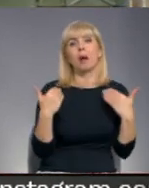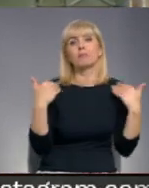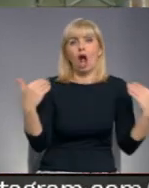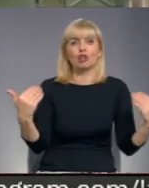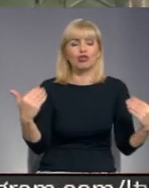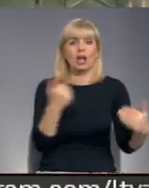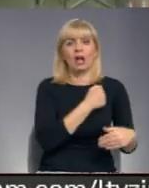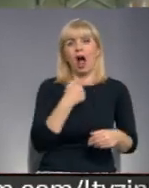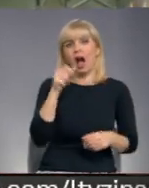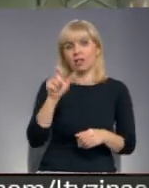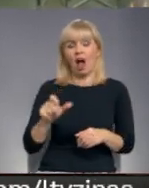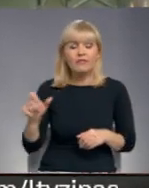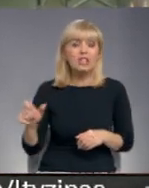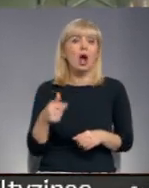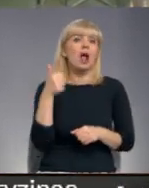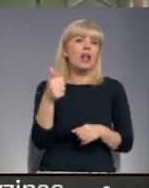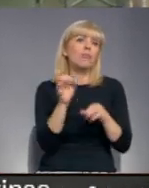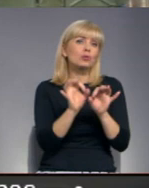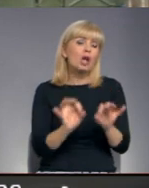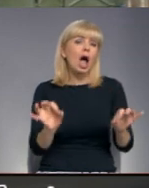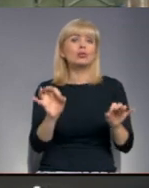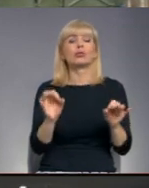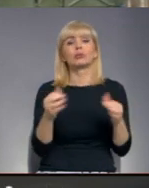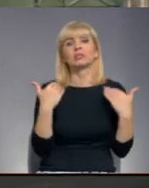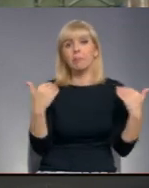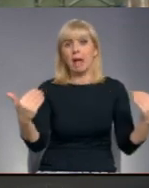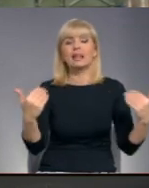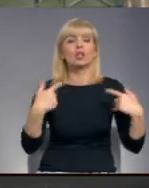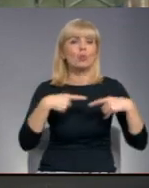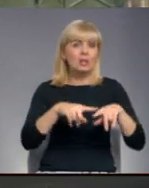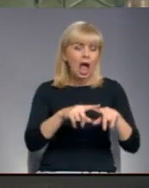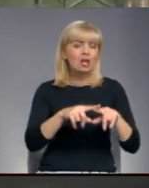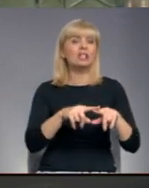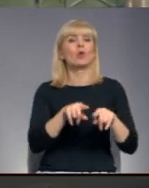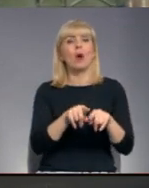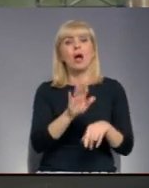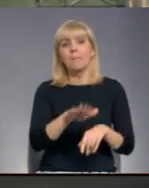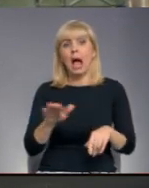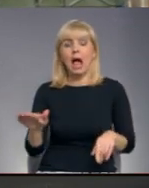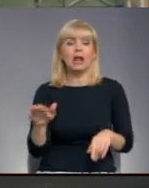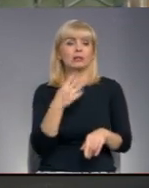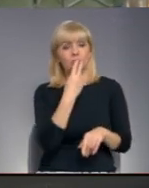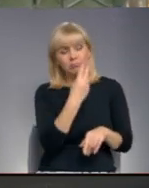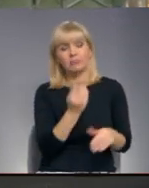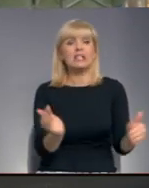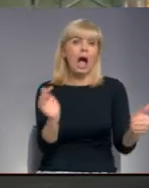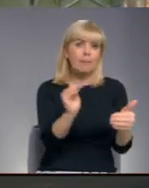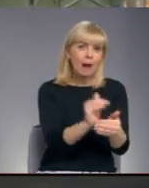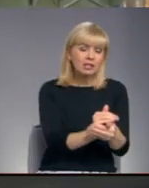ar labu, skaistu, spēcīgu tehniku. Un bērni iepazīst šo tehniku